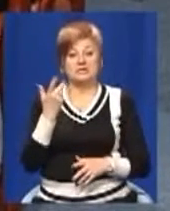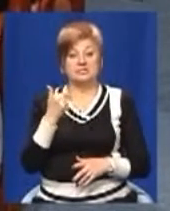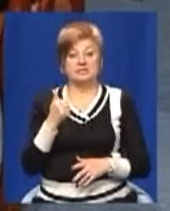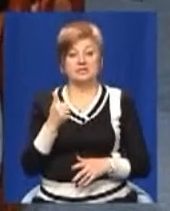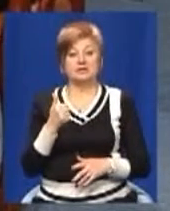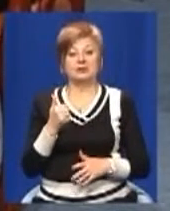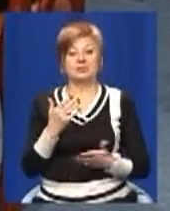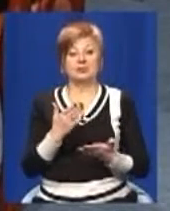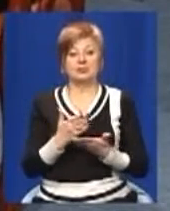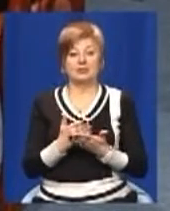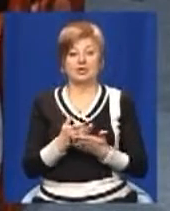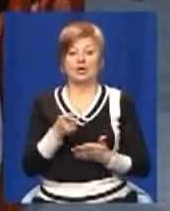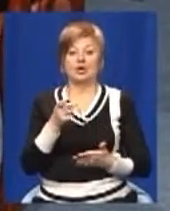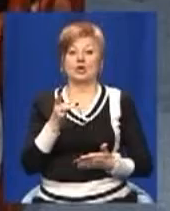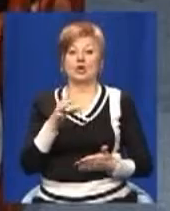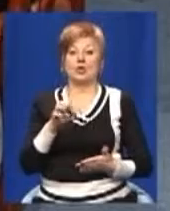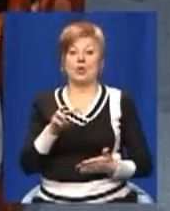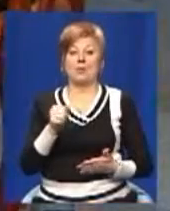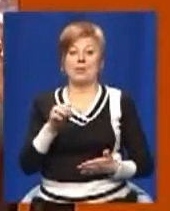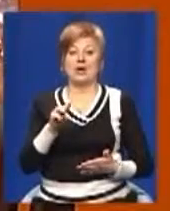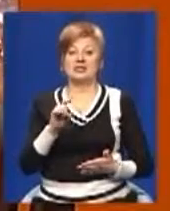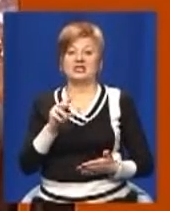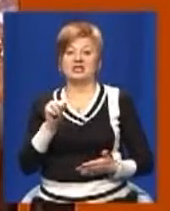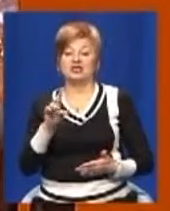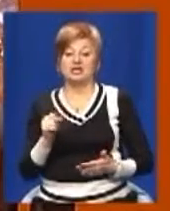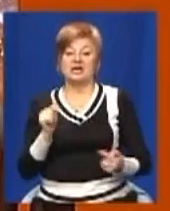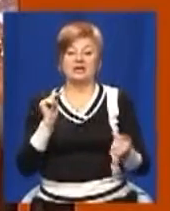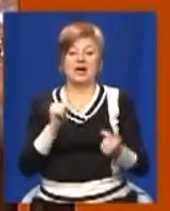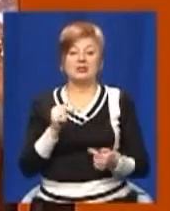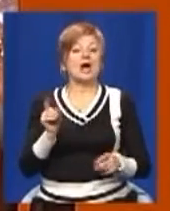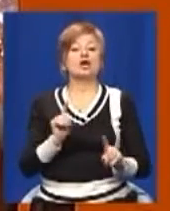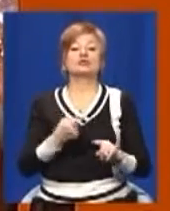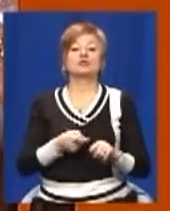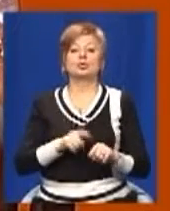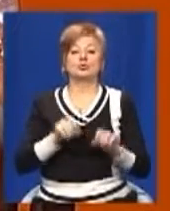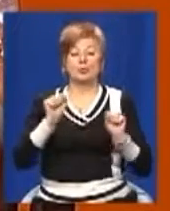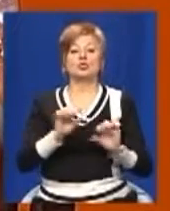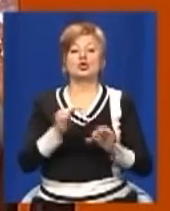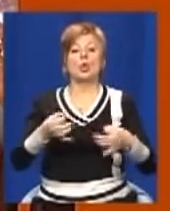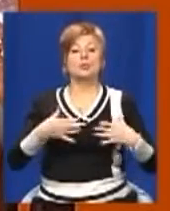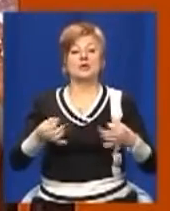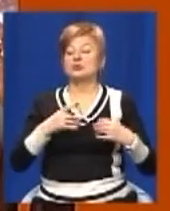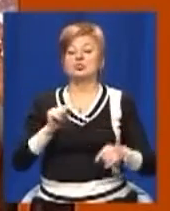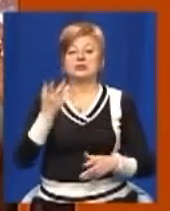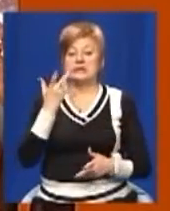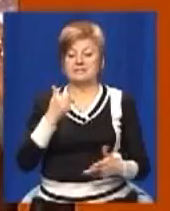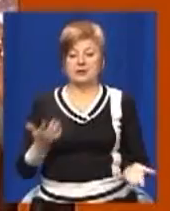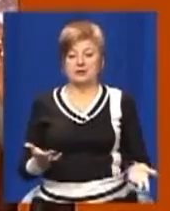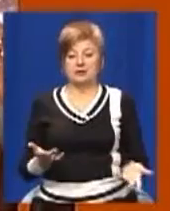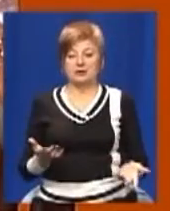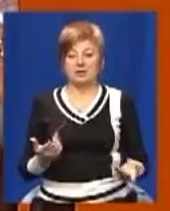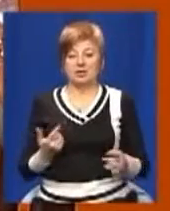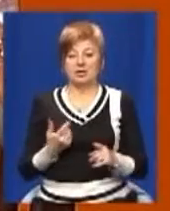є ахроматичні і хроматичні. І взагалі, що це таке? Чи можеш ти пояснити, що це за кольори?